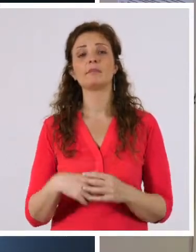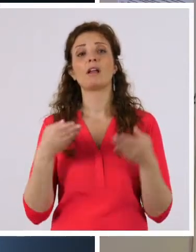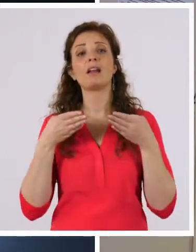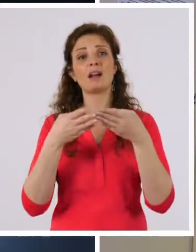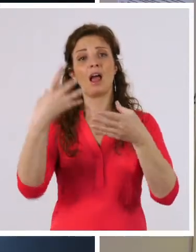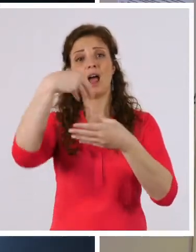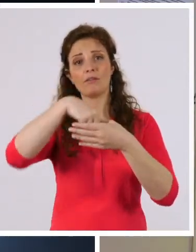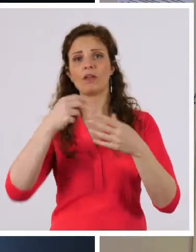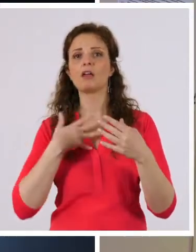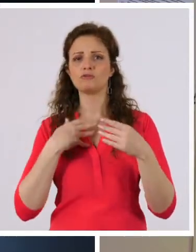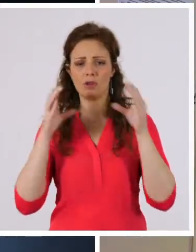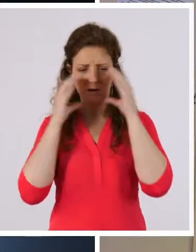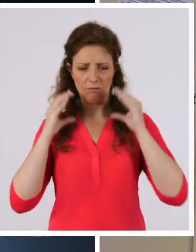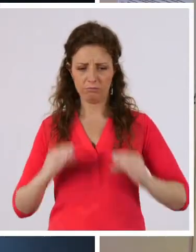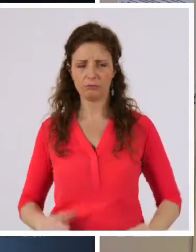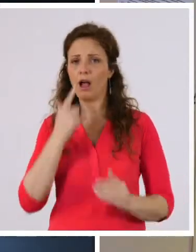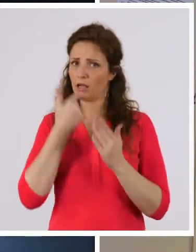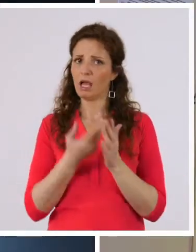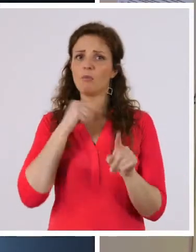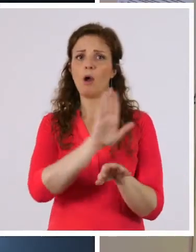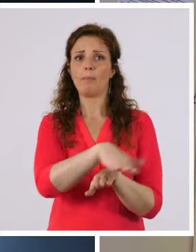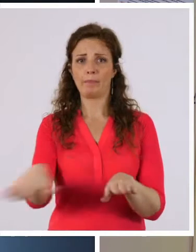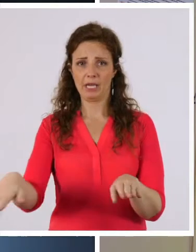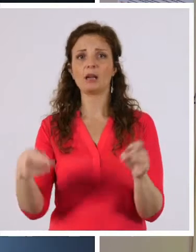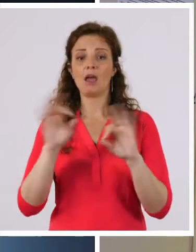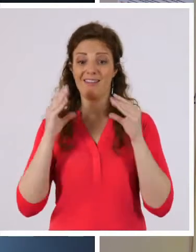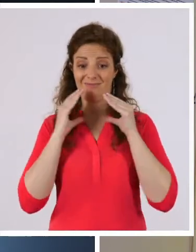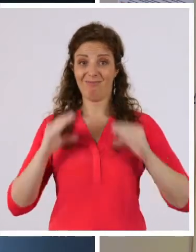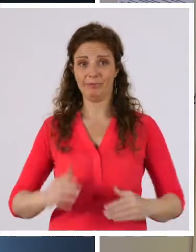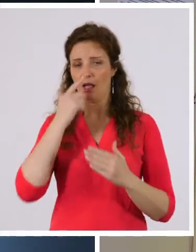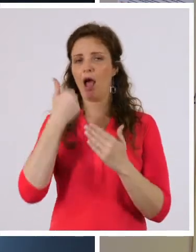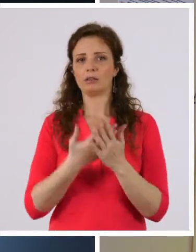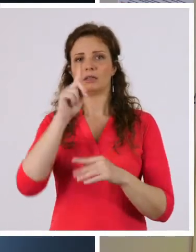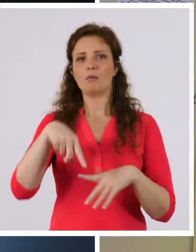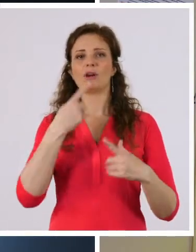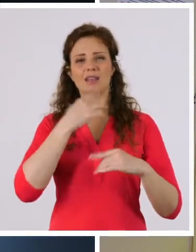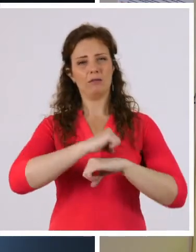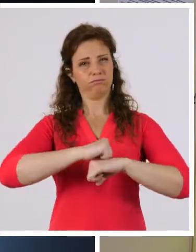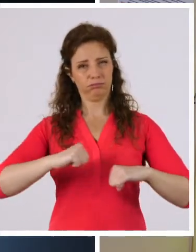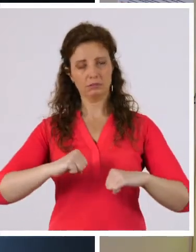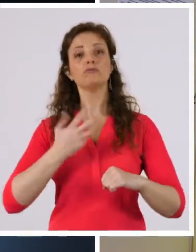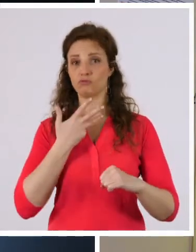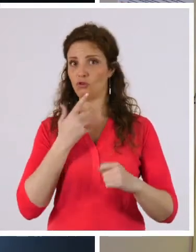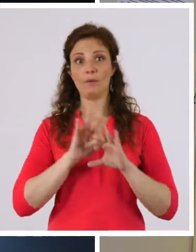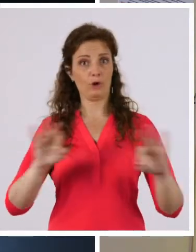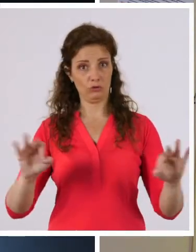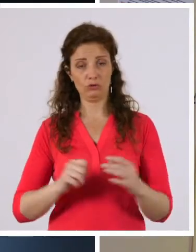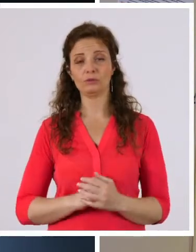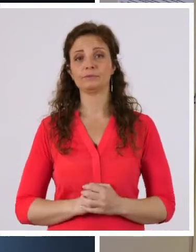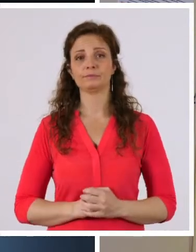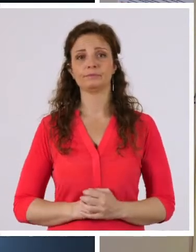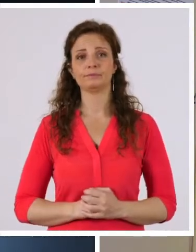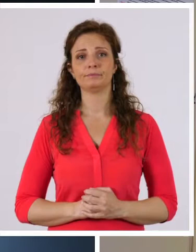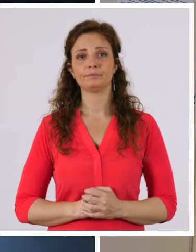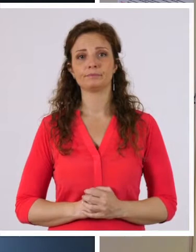Ricordiamo che a bordo sono presenti cinture anche per bambini e per persone con taglie oversize.